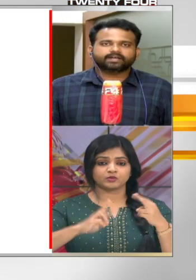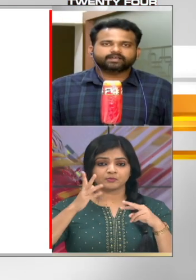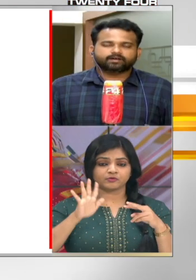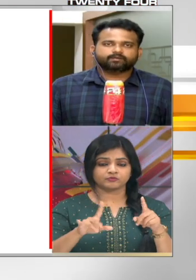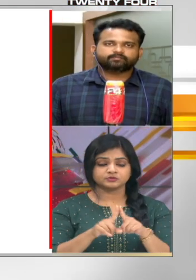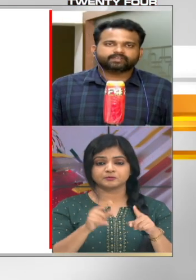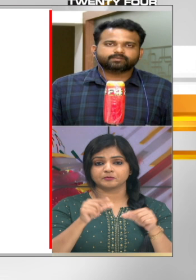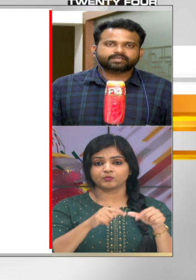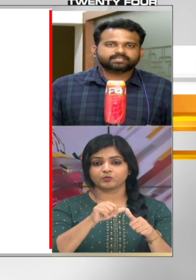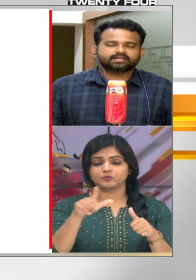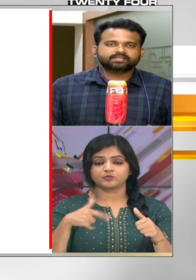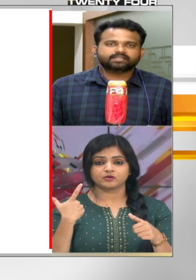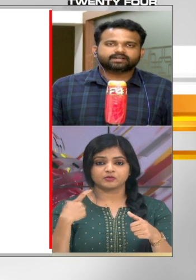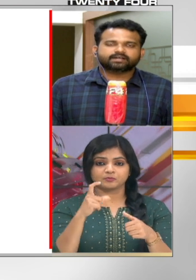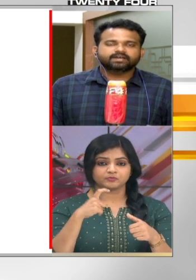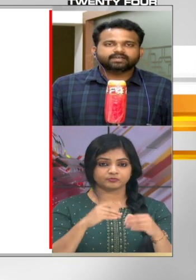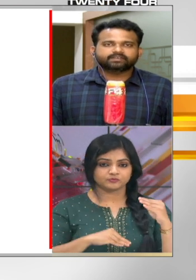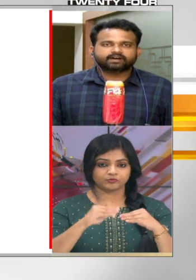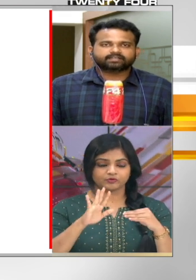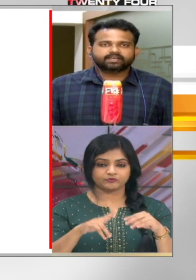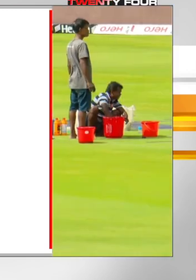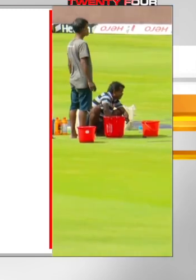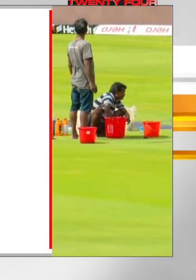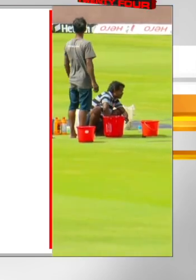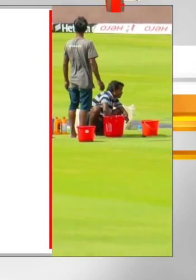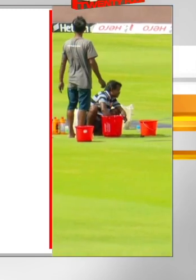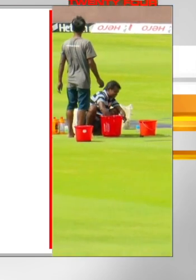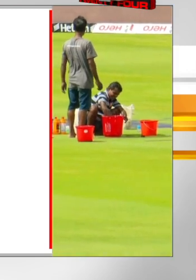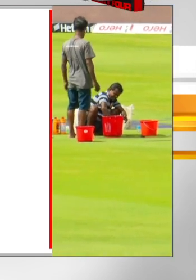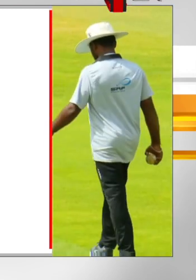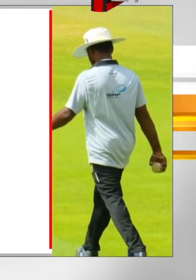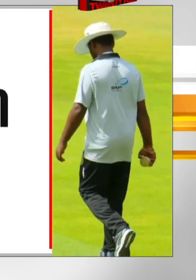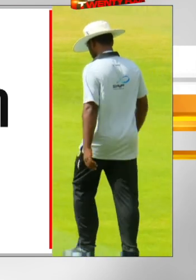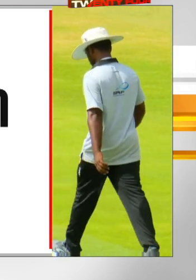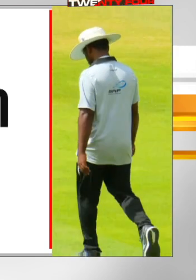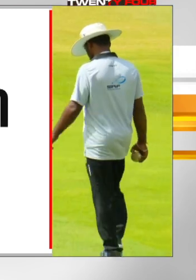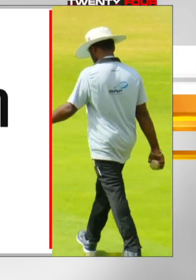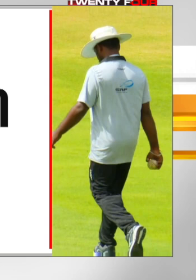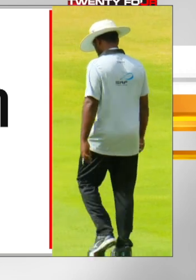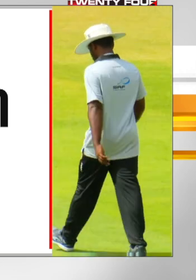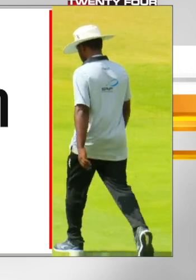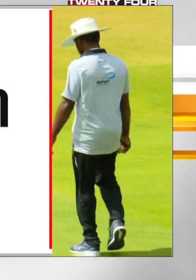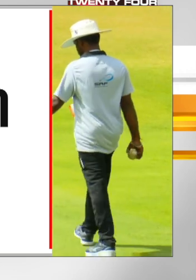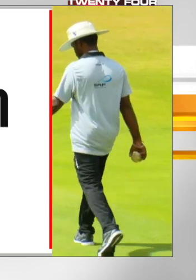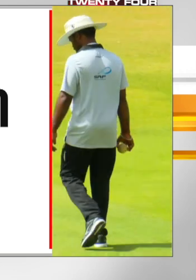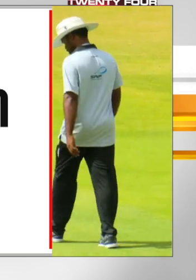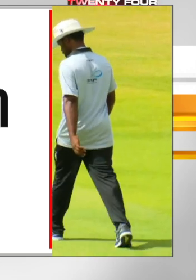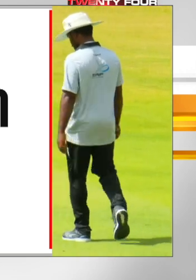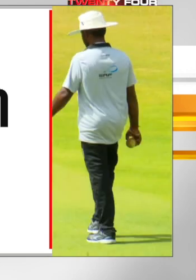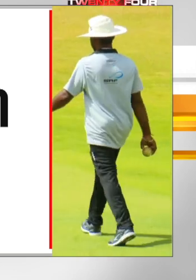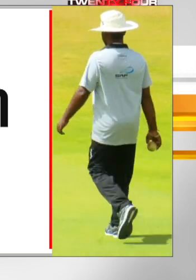പരാതിയായി വ്യക്തമാക്കിയ സാഹചര്യത്തിലാണ് ഇത് വാർത്തയാവുകയും തുടർന്ന് ഇപ്പോൾ BCCI KCA ഒരു വിശദീകരണം